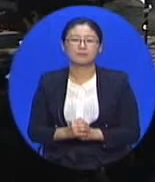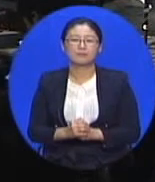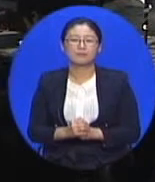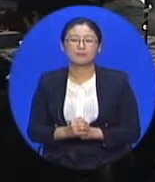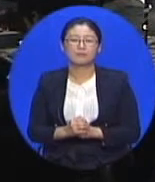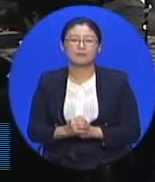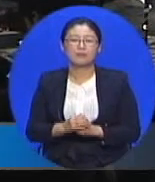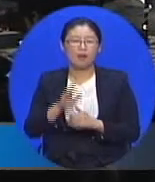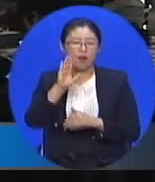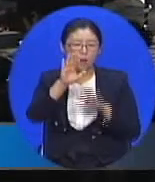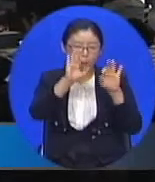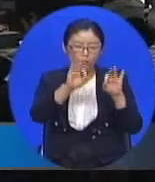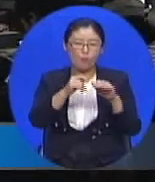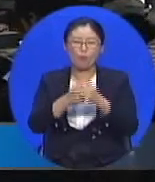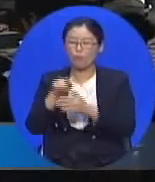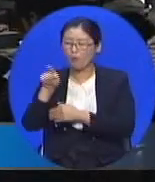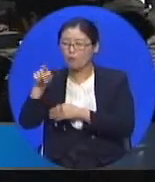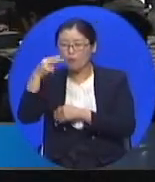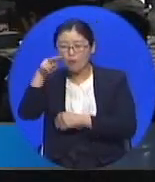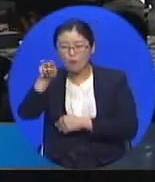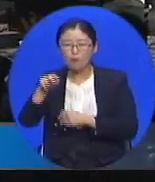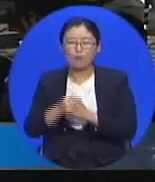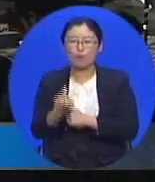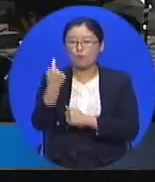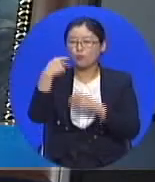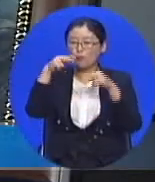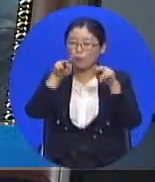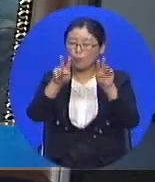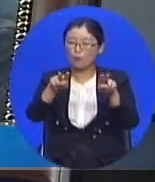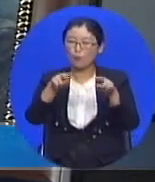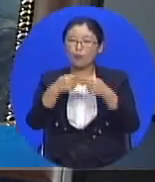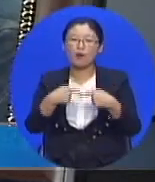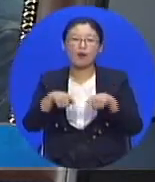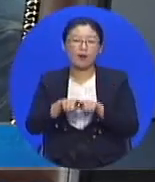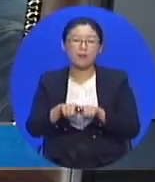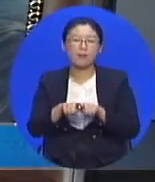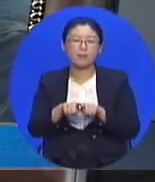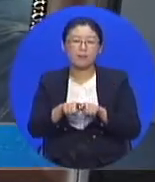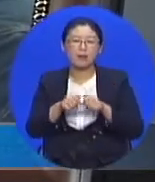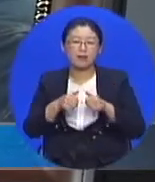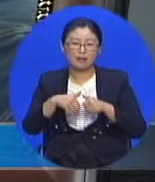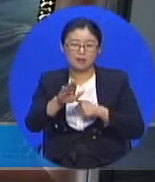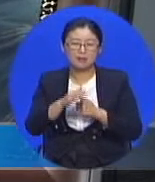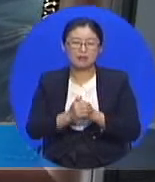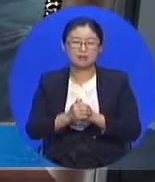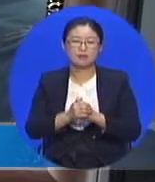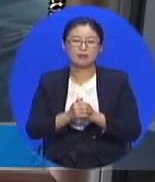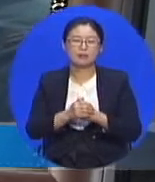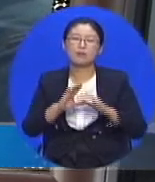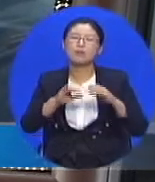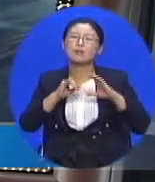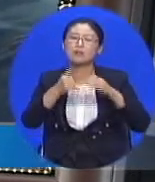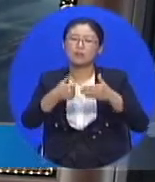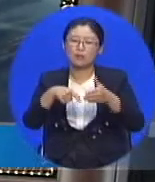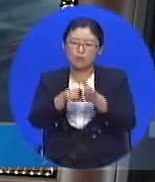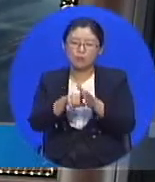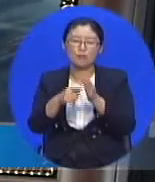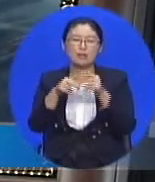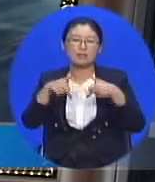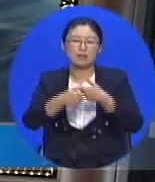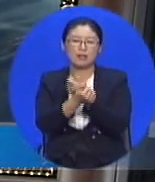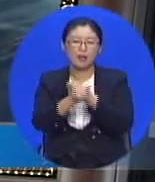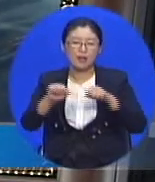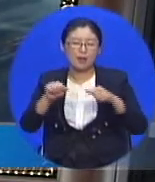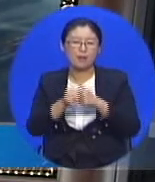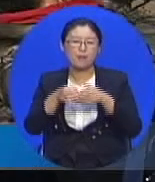앞도 보고 옆도 보고 뒤도 보고 그렇게 함께 가자. 함께 가는 세상을 위해 장애 해방을 외치던 고